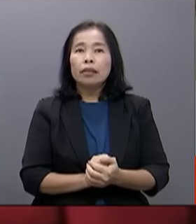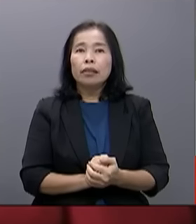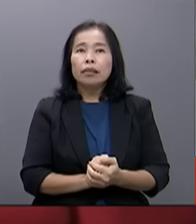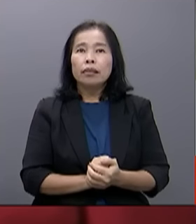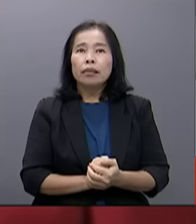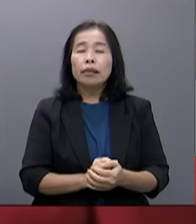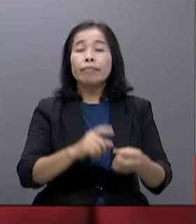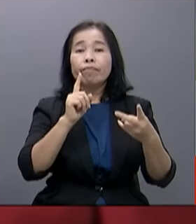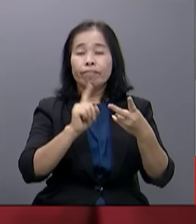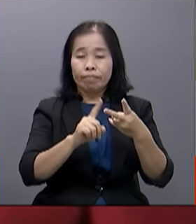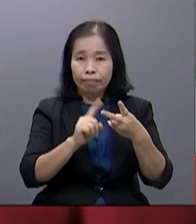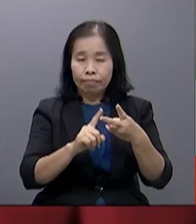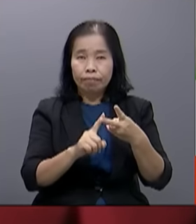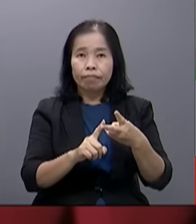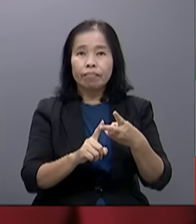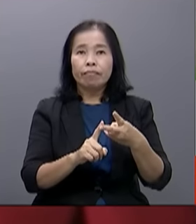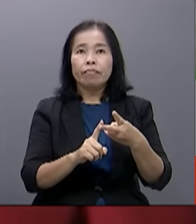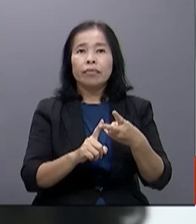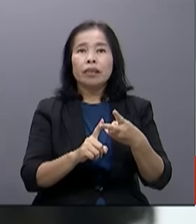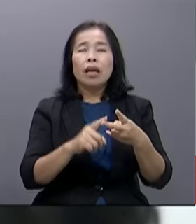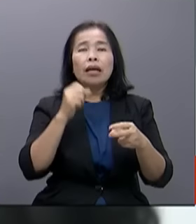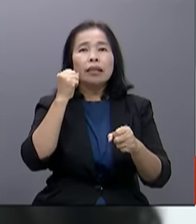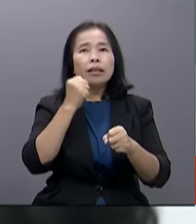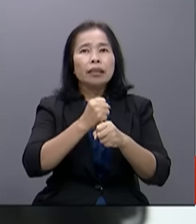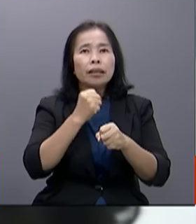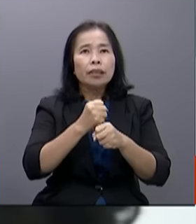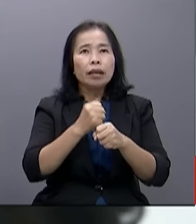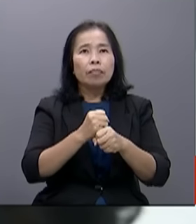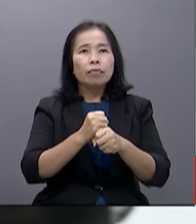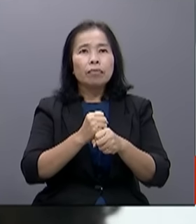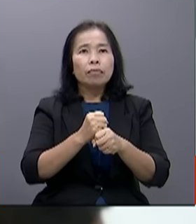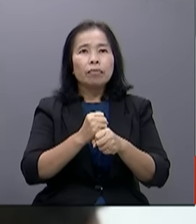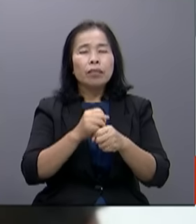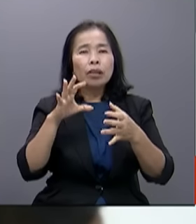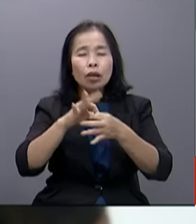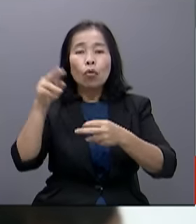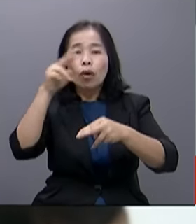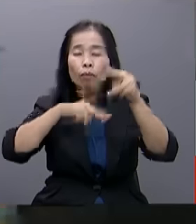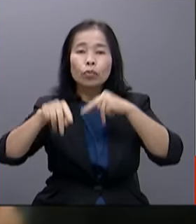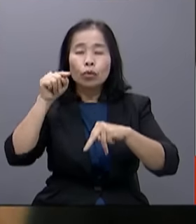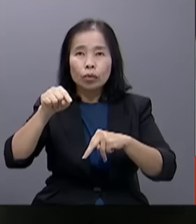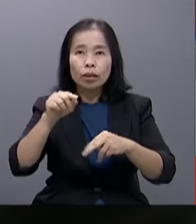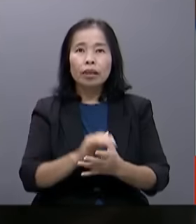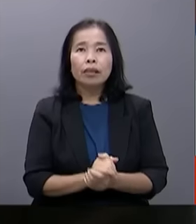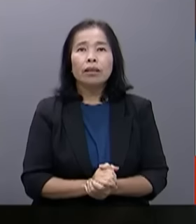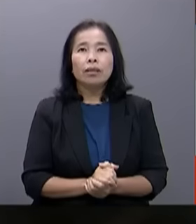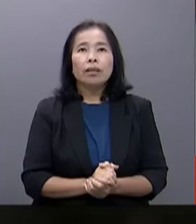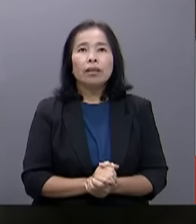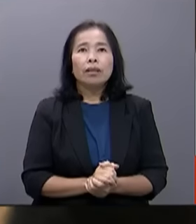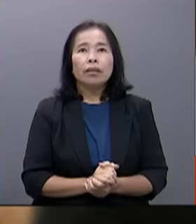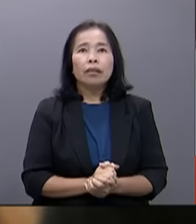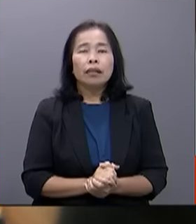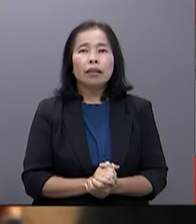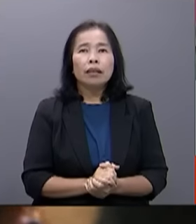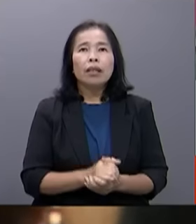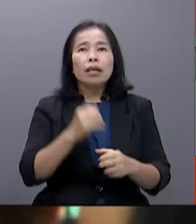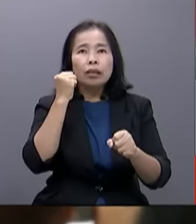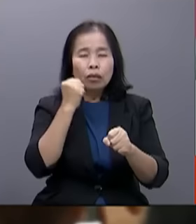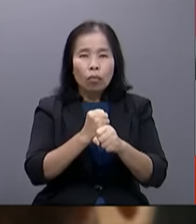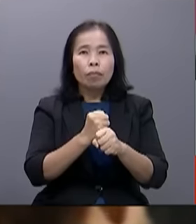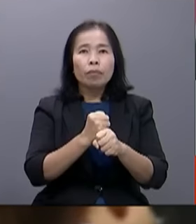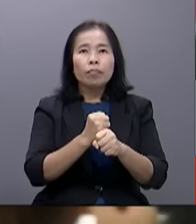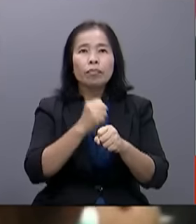บังคมทูลหรือไม่และกราบบังคมทูลเมื่อไหร่นะครับอันนี้ก็ตอบมาแล้วว่าต้องทำน